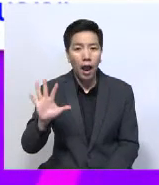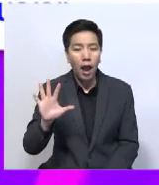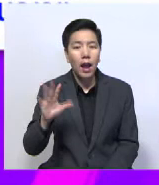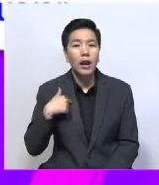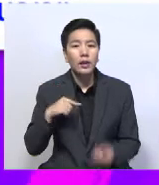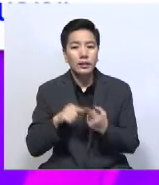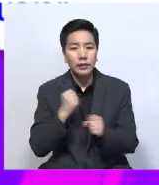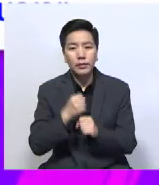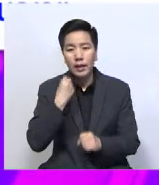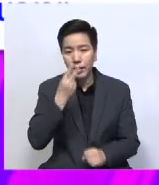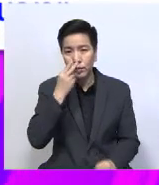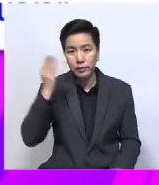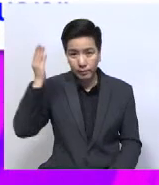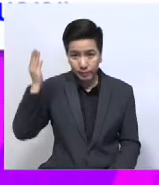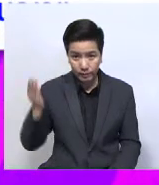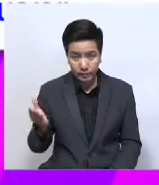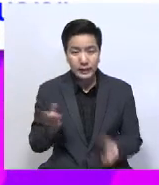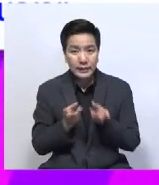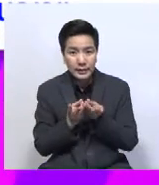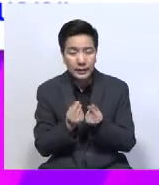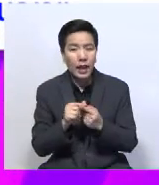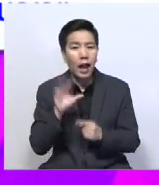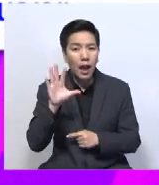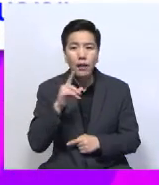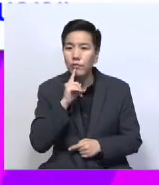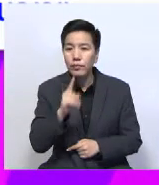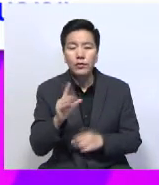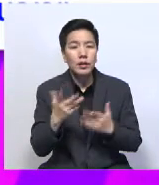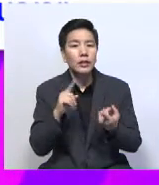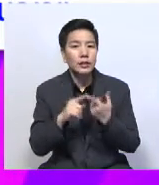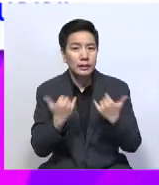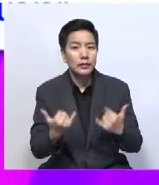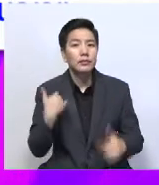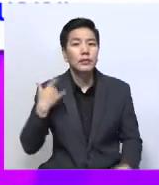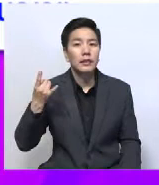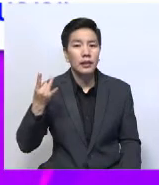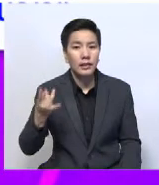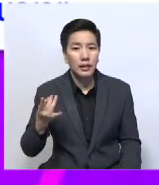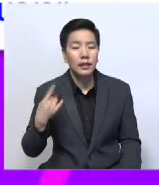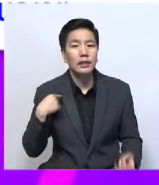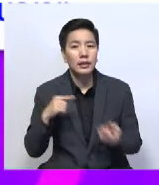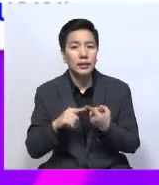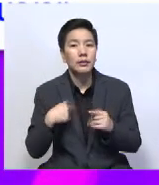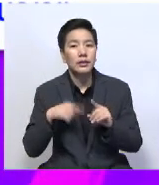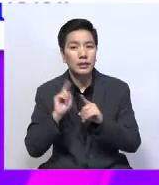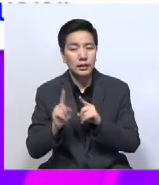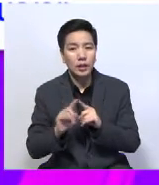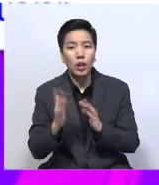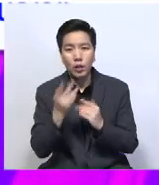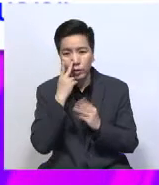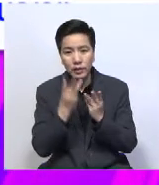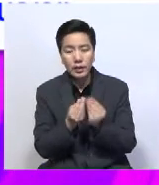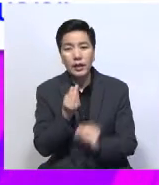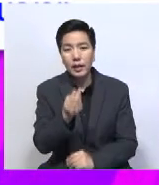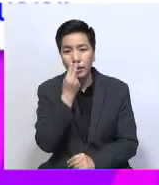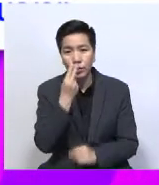ามีทำกราฟิกมาให้นะคะให้ดูกันได้ละเอียดนะคะว่า5ข้อหาที่สั่งไม่ฟ้องนั้นนะคะก็มีหลายข้อหานะคะเดี๋ยวจะมี